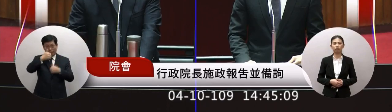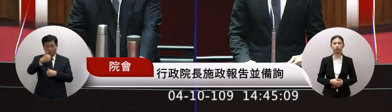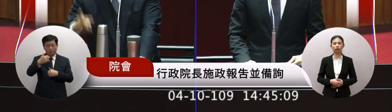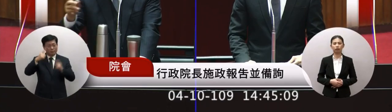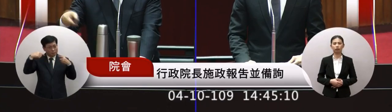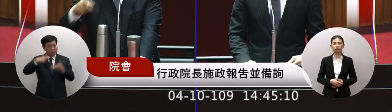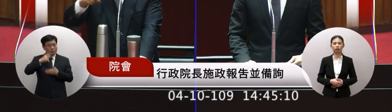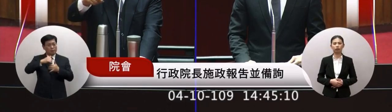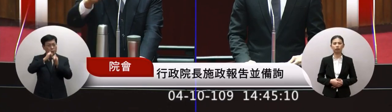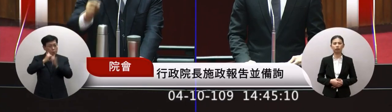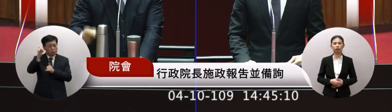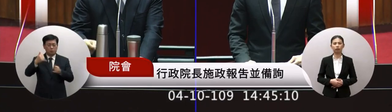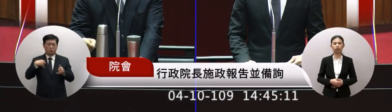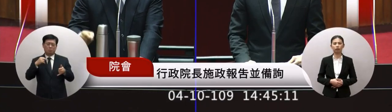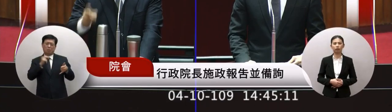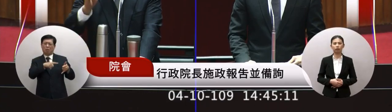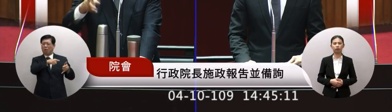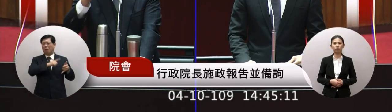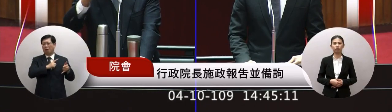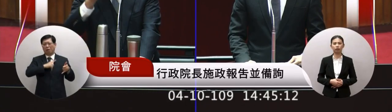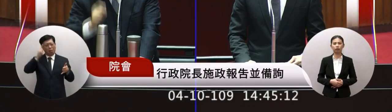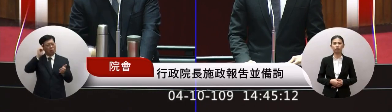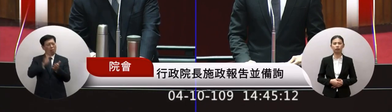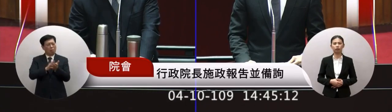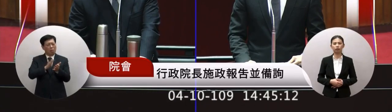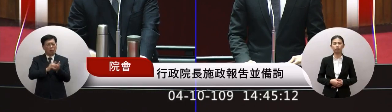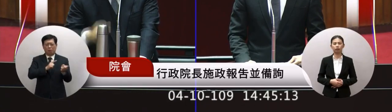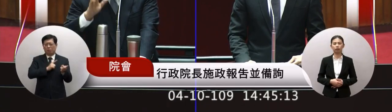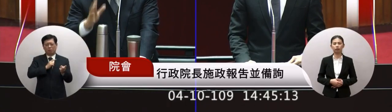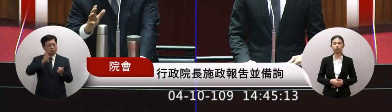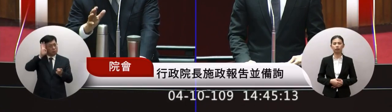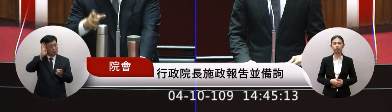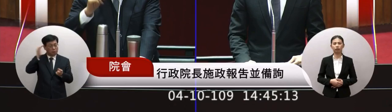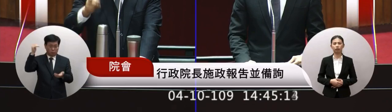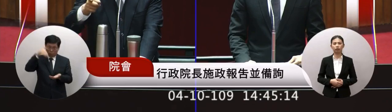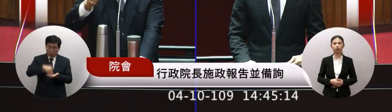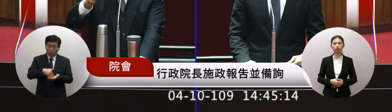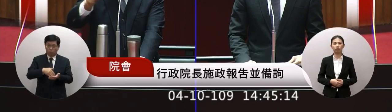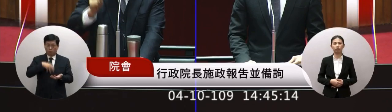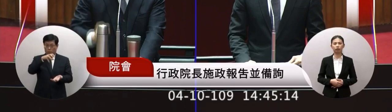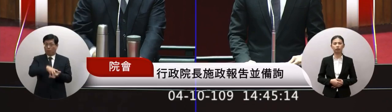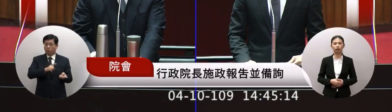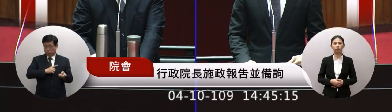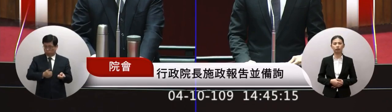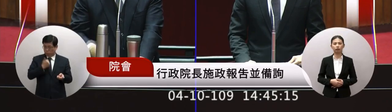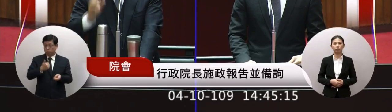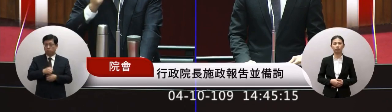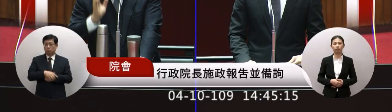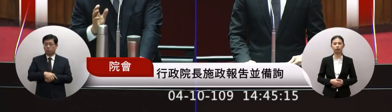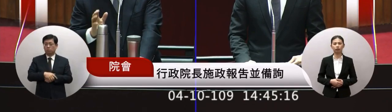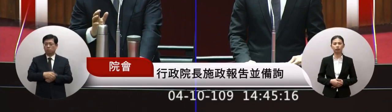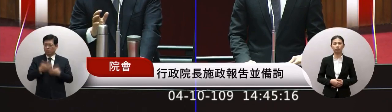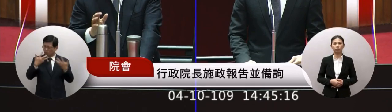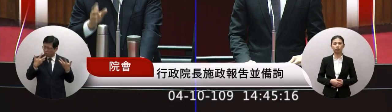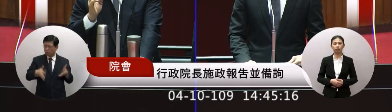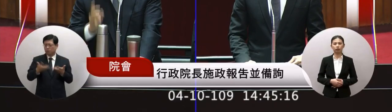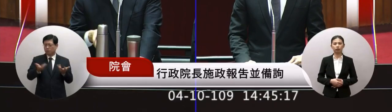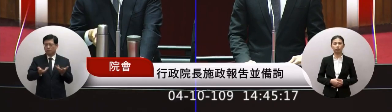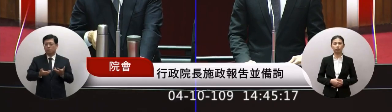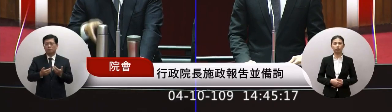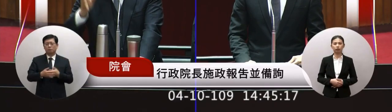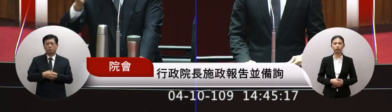事，啊人拢甲当作笑的，也是甲当作伊乱讲的，但最后。证明那是真的，所以有很多东西，